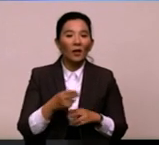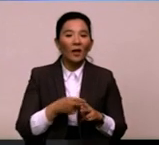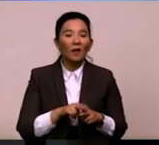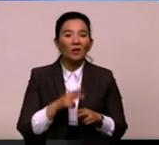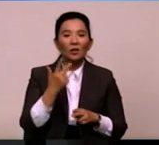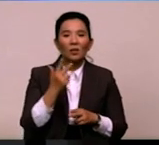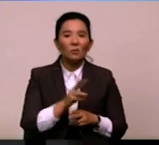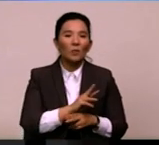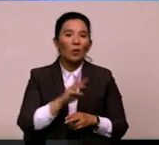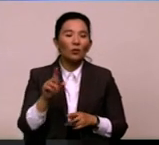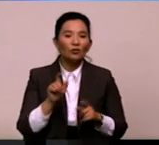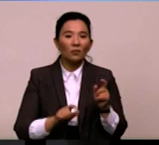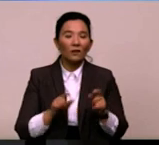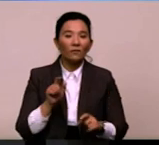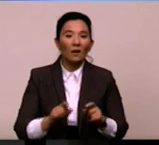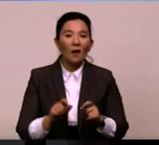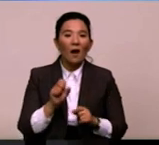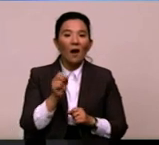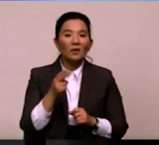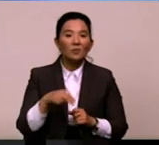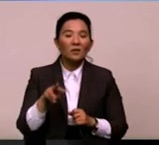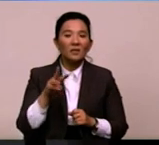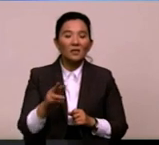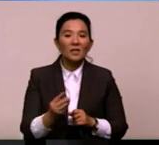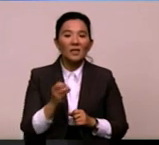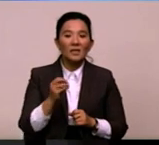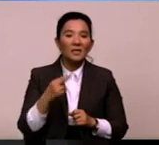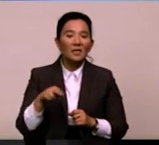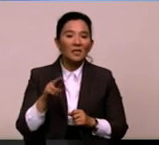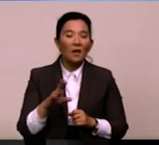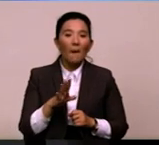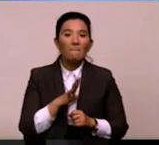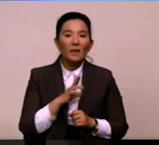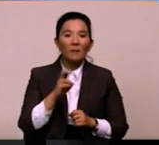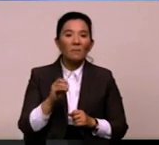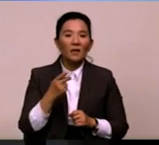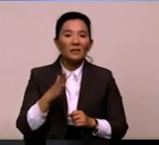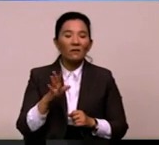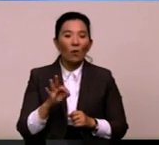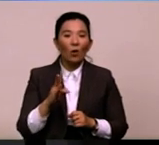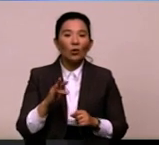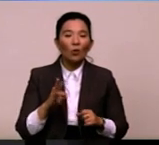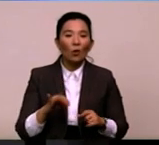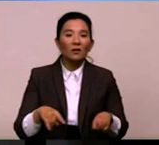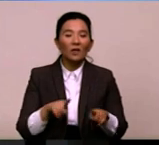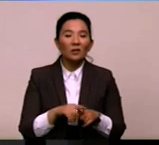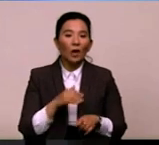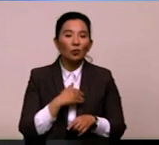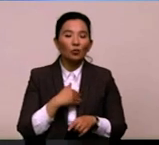3 миллиона человек. Административной единицей было бегство. Но также я хочу